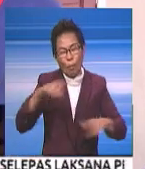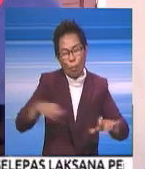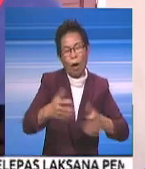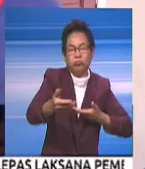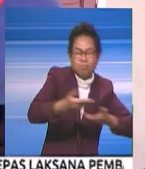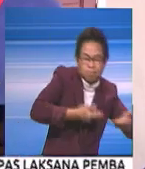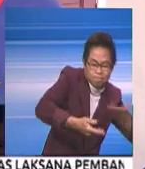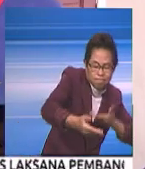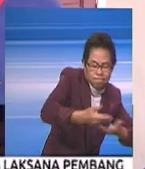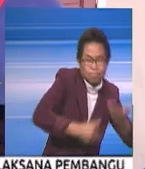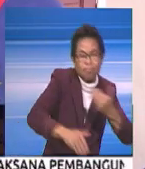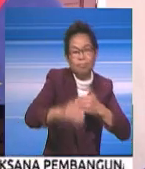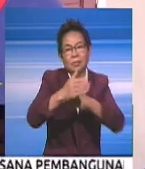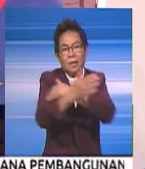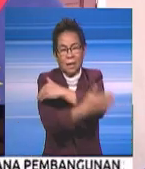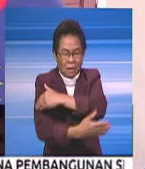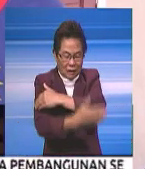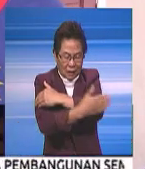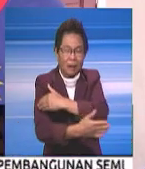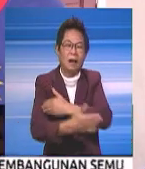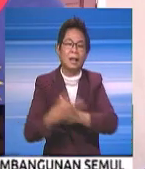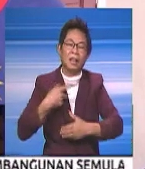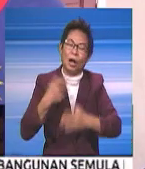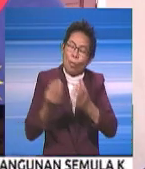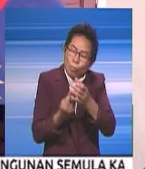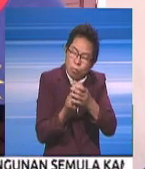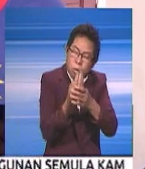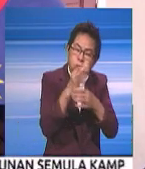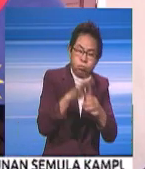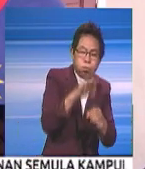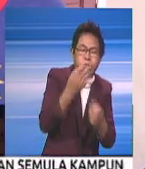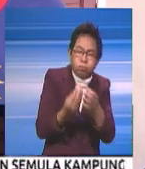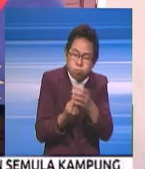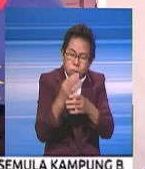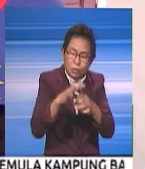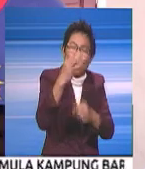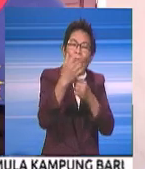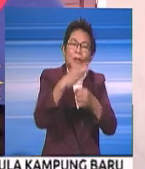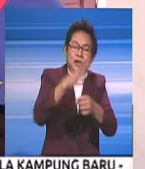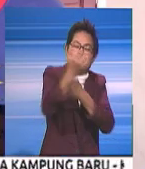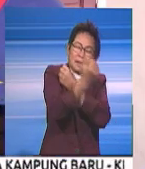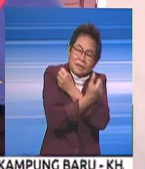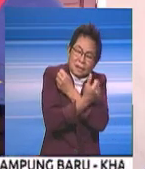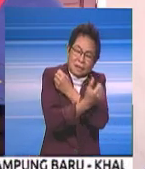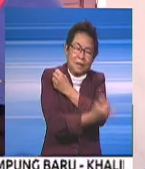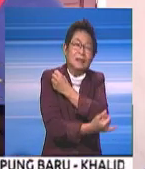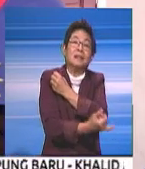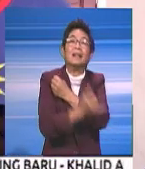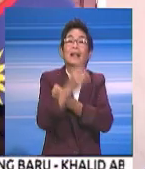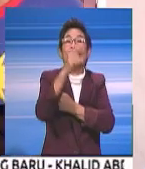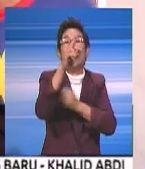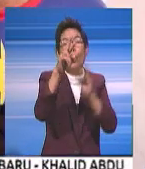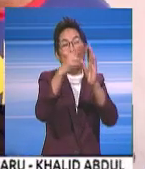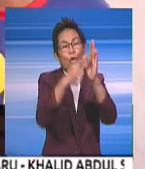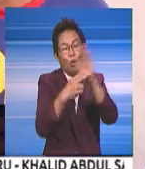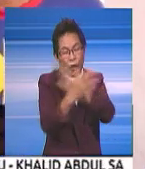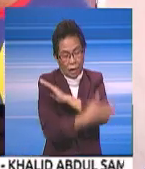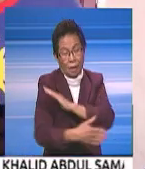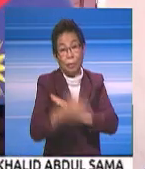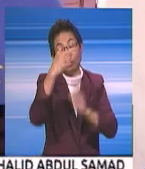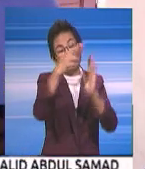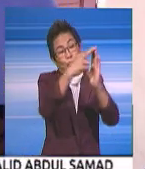urusan-urusan berkaitan dengan rukun negara. Kita ingin memupuk semangat cintakan rukun negara, kerana rukun negara merupakan